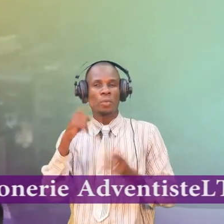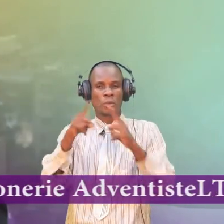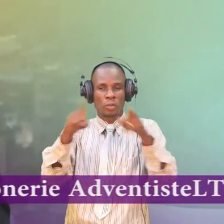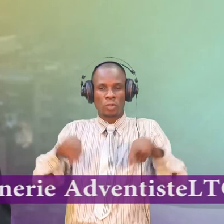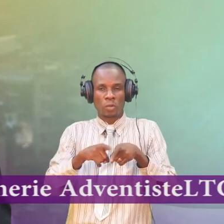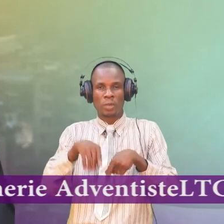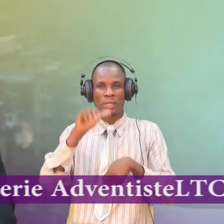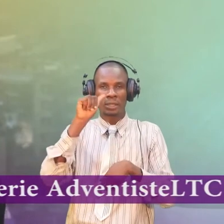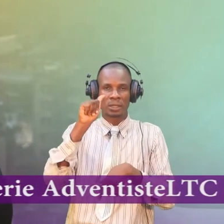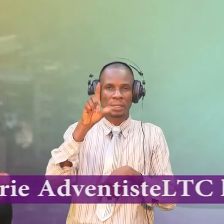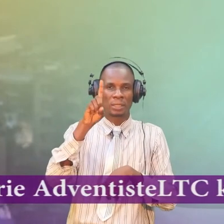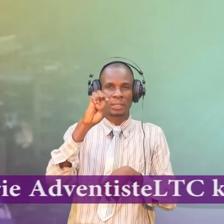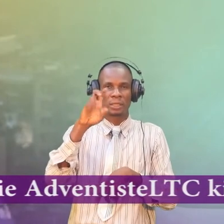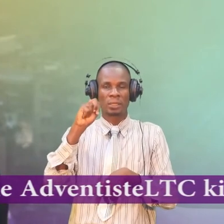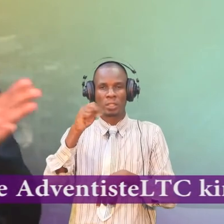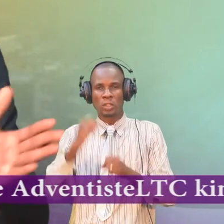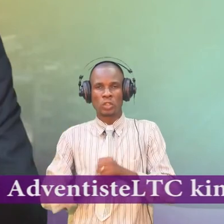ameharibu kifo.